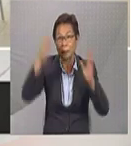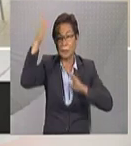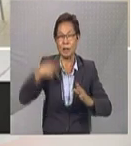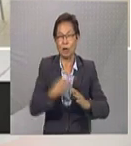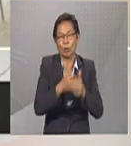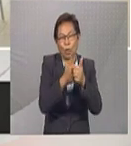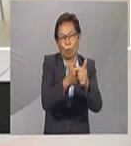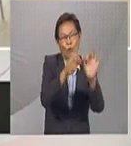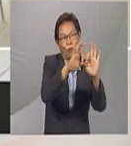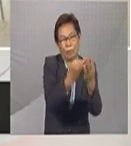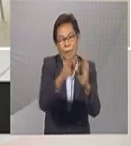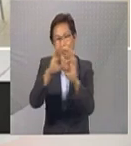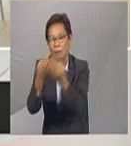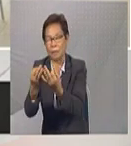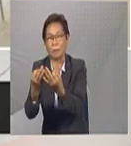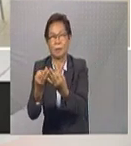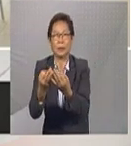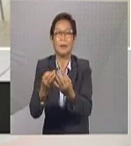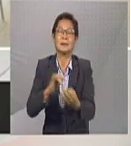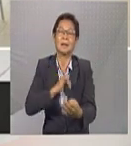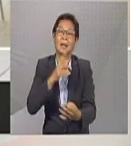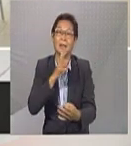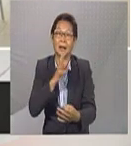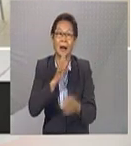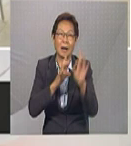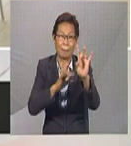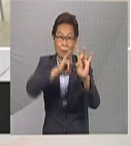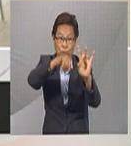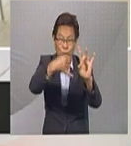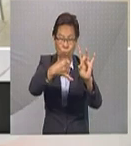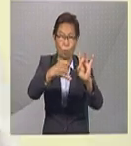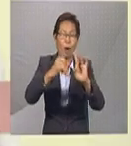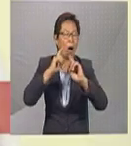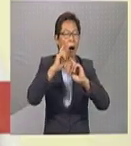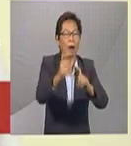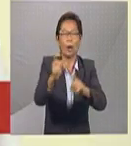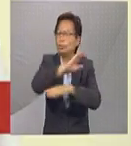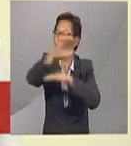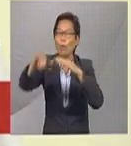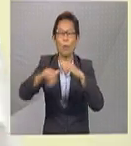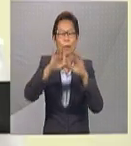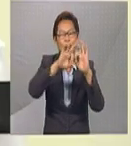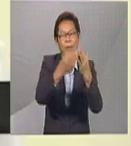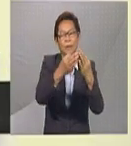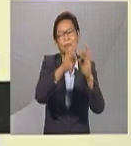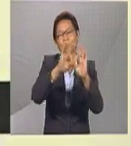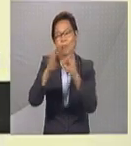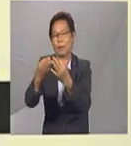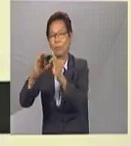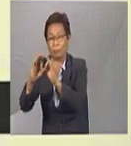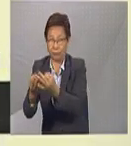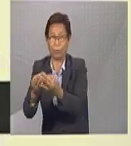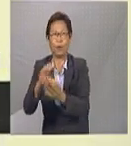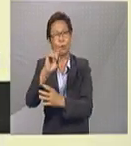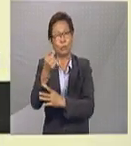isi rumah, household. So kita, sebab itu saya sebut tadi 8 juta lebih tadi akan diberi kepada semua rumah. Ya, dan cuma